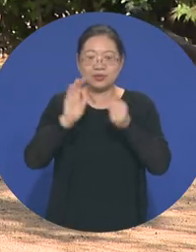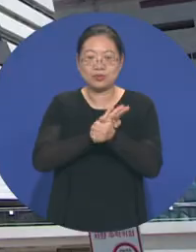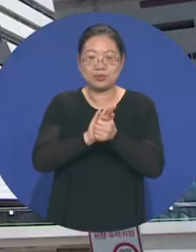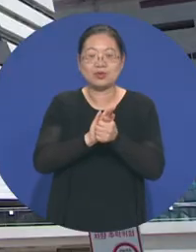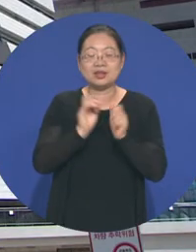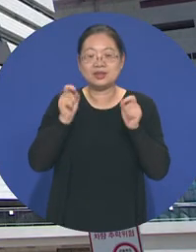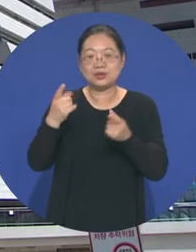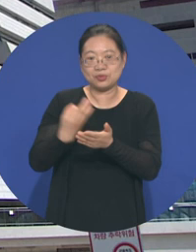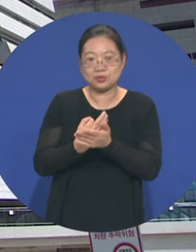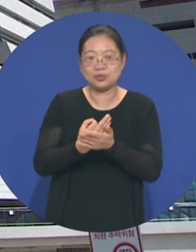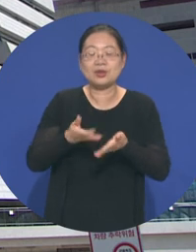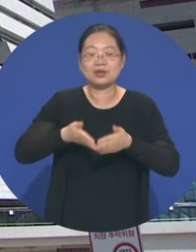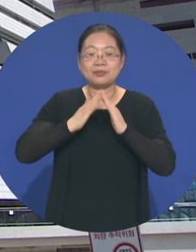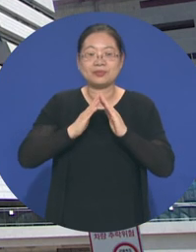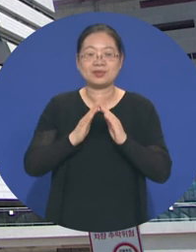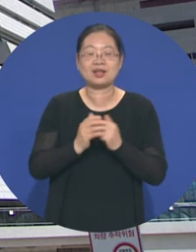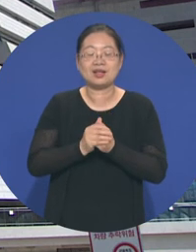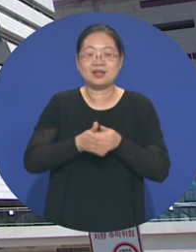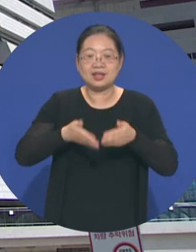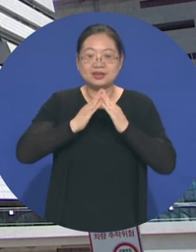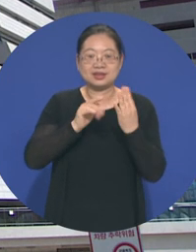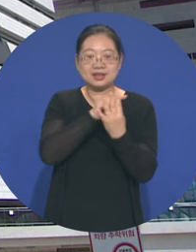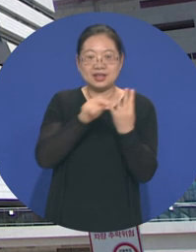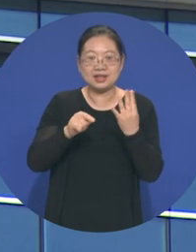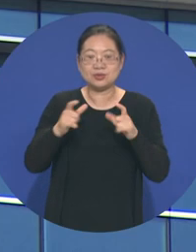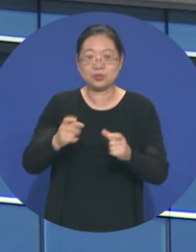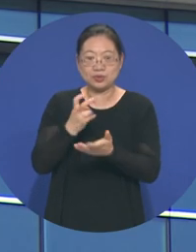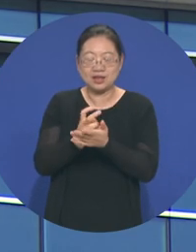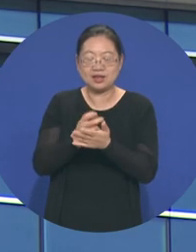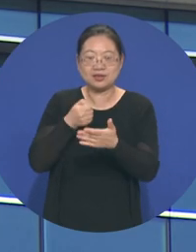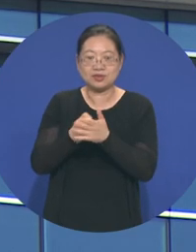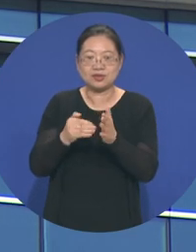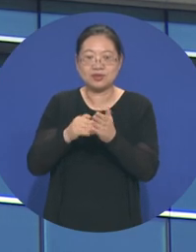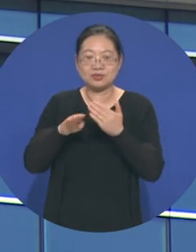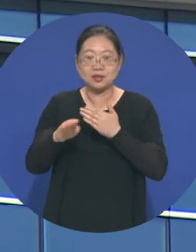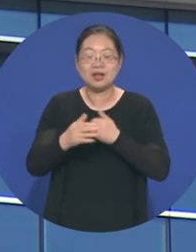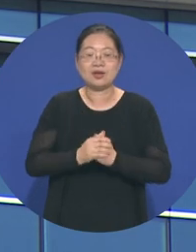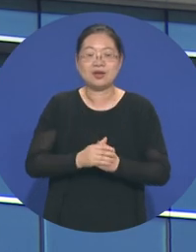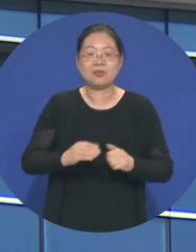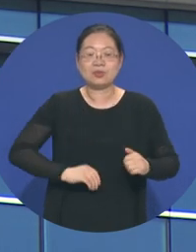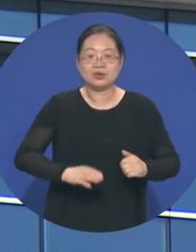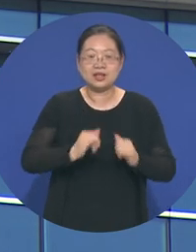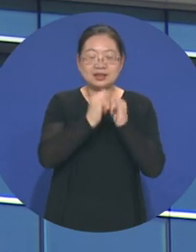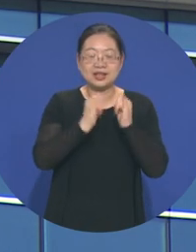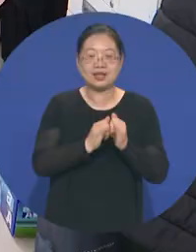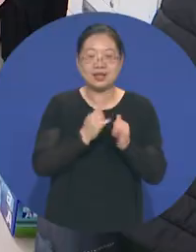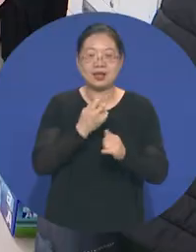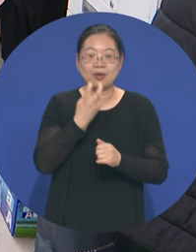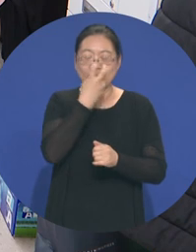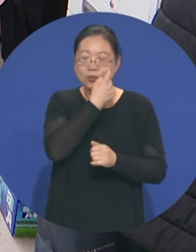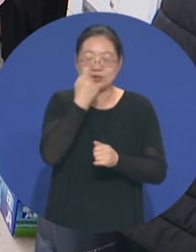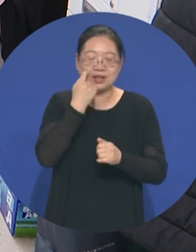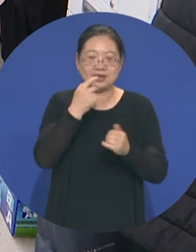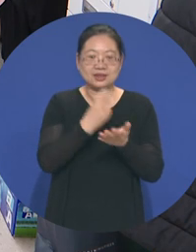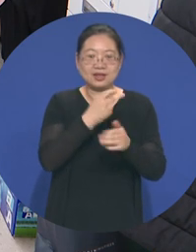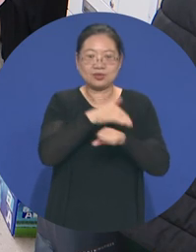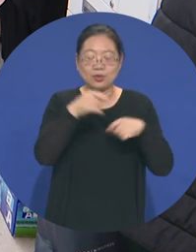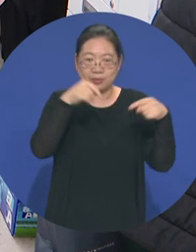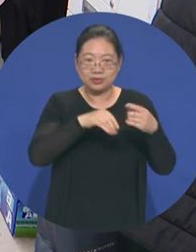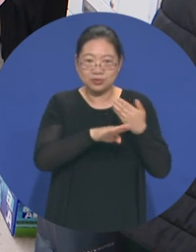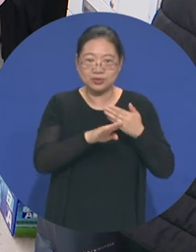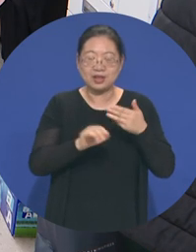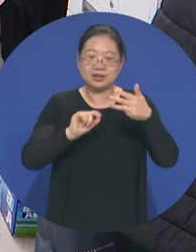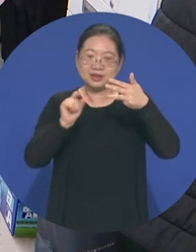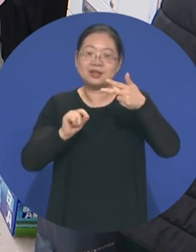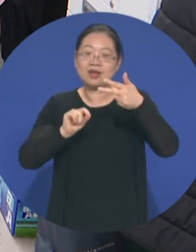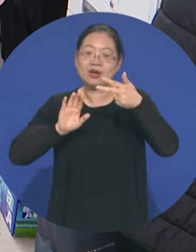만들어집니다. 신설되는 4개의 기회소득은 조례 제정을 거쳐 보건복지부와 사회보장제도 협의를 진행 중으로 올